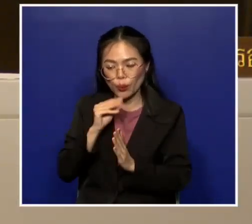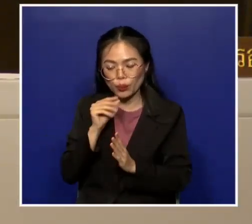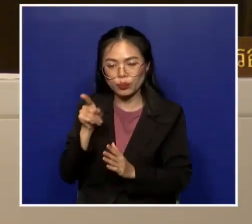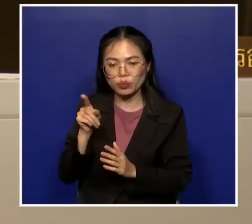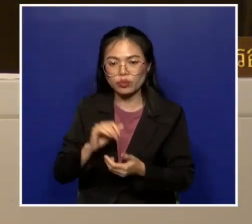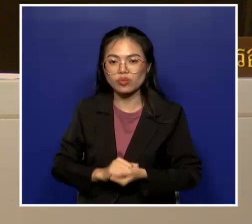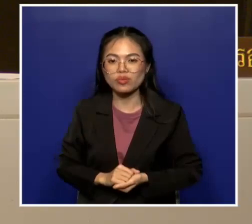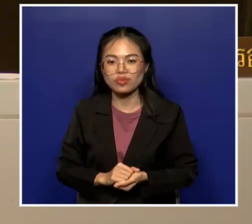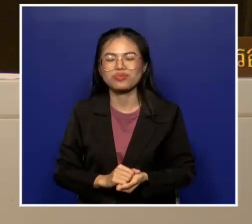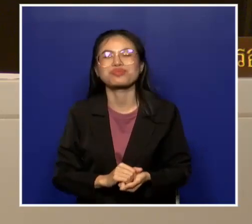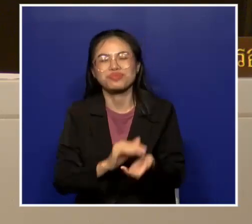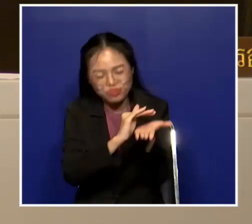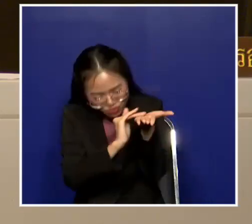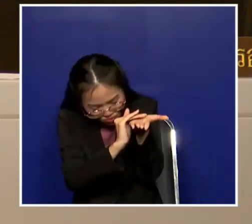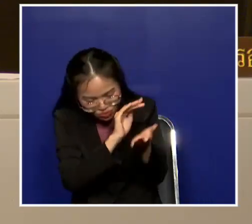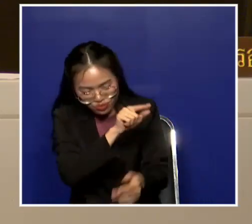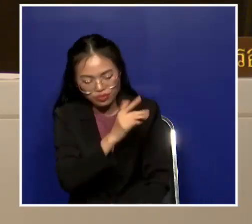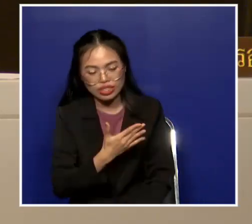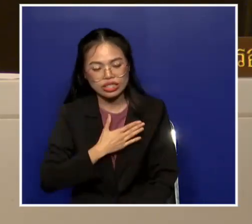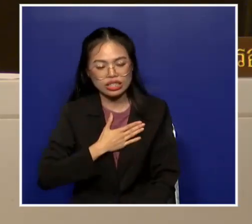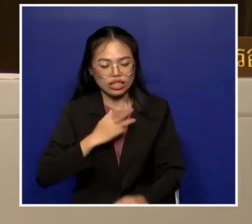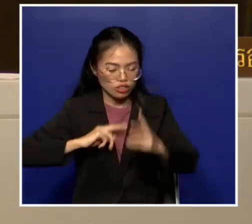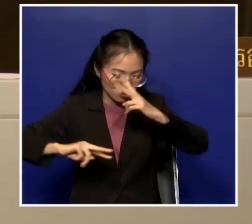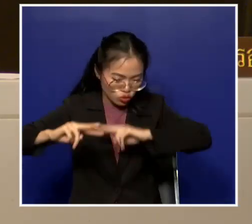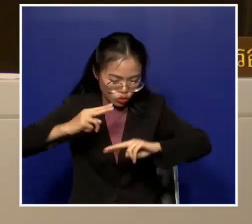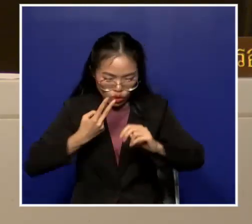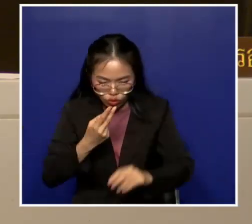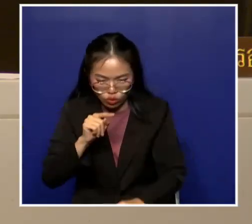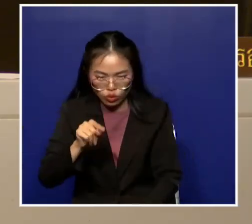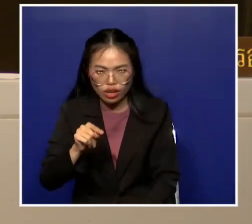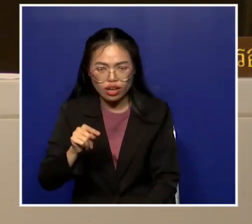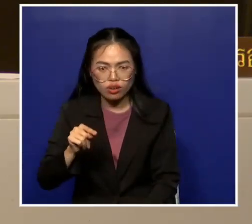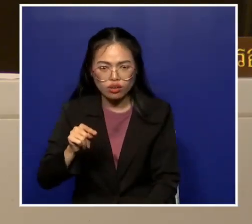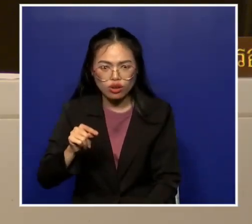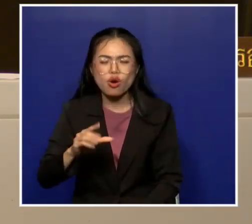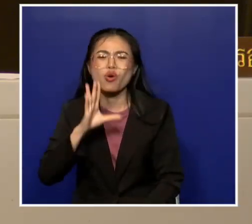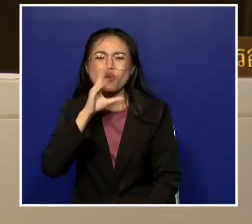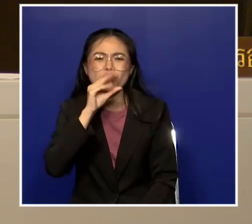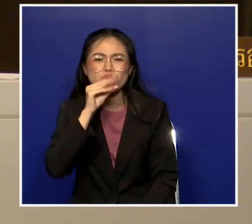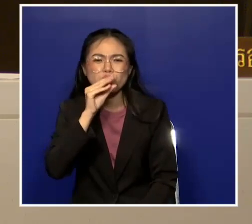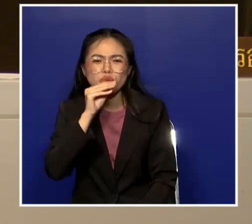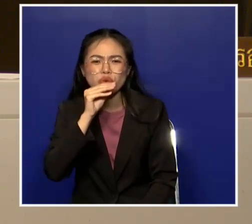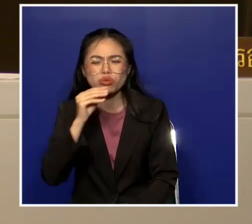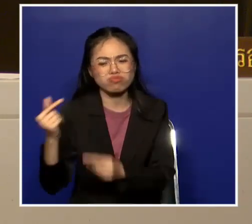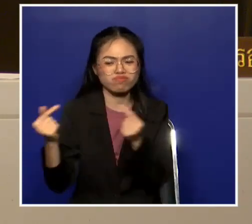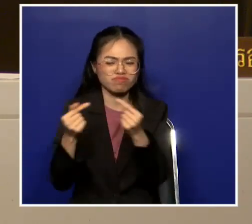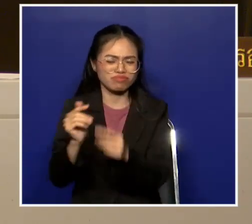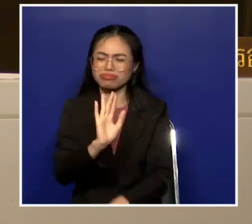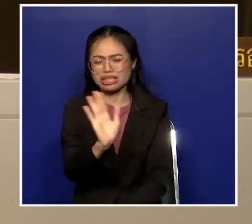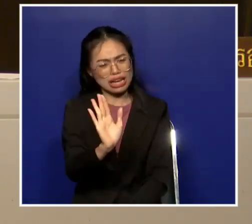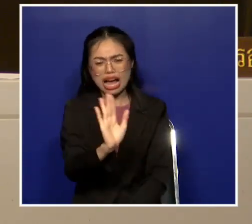ท่านปรินาครับผมก็ได้วินิจฉัยแล้วความจริงท่านสรัญวุฒิก็ไม่ได้พูดอะไรต่อล้อต่อเถียงอะไรประธานนะ